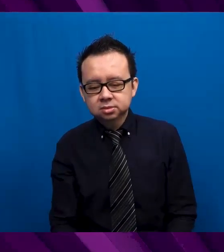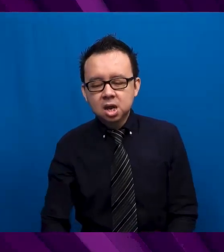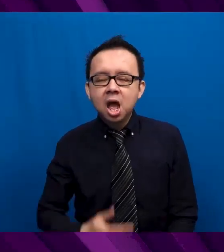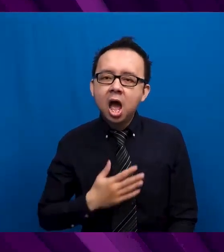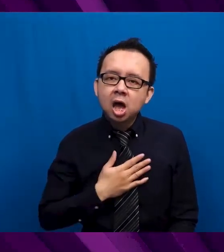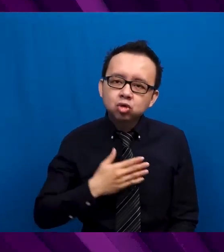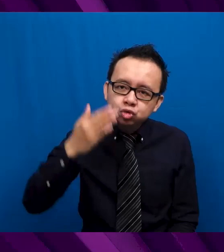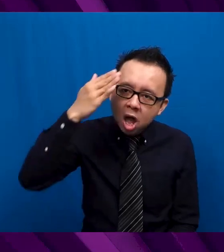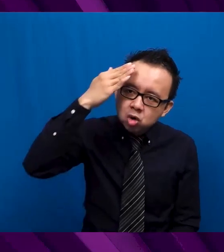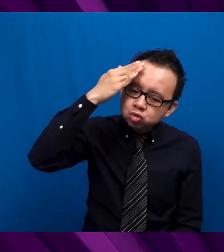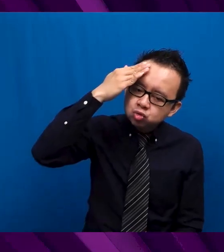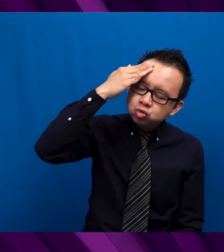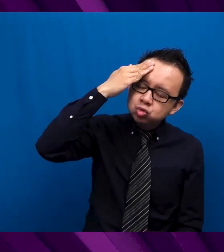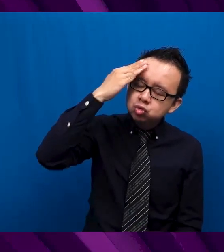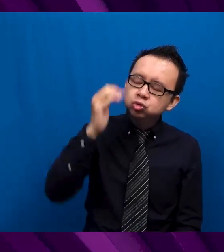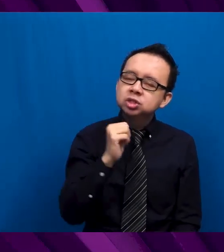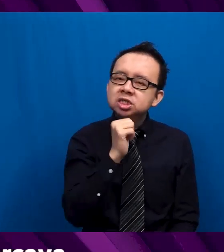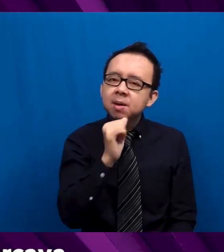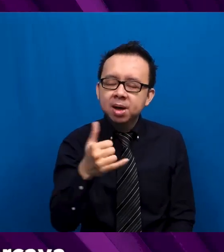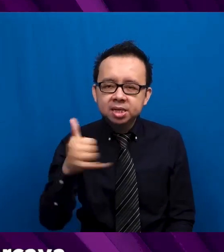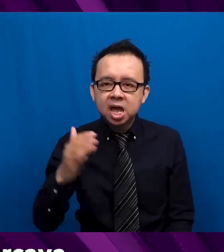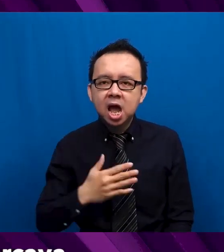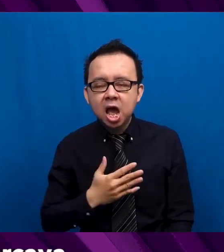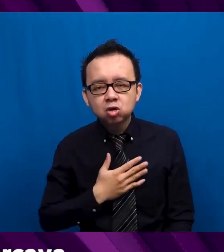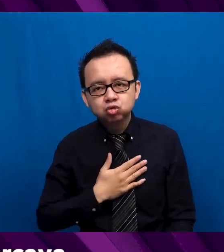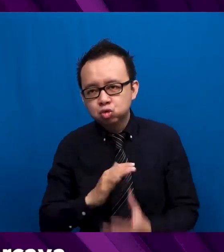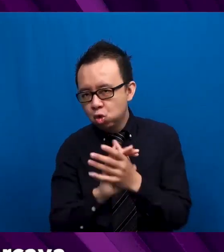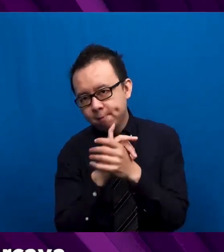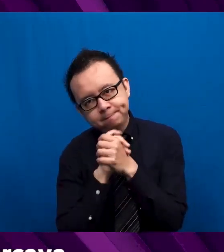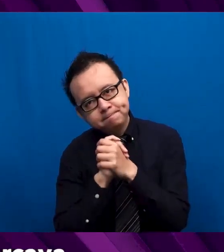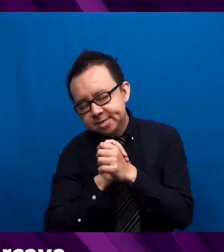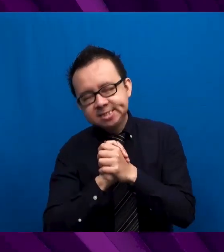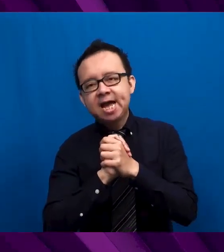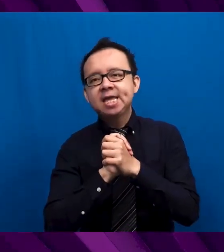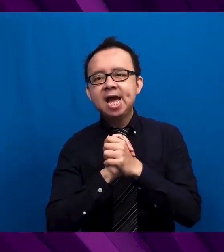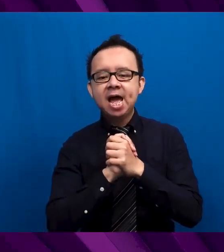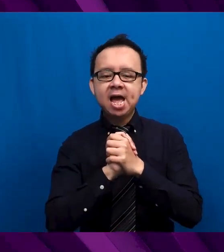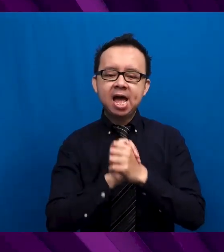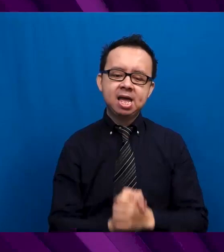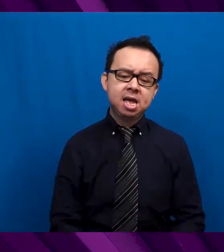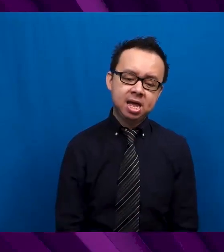ku tahu siapa yang ku percaya,